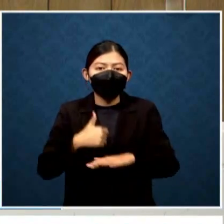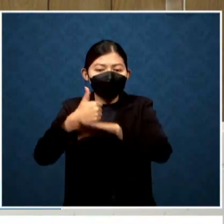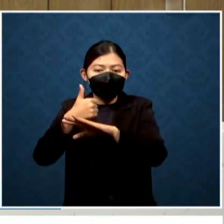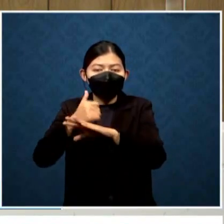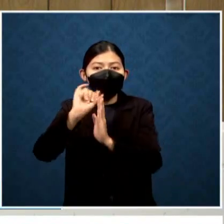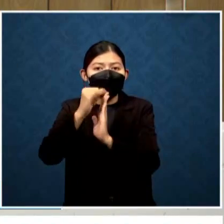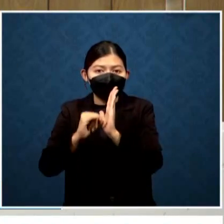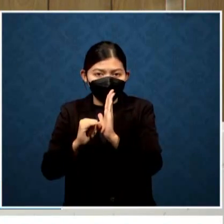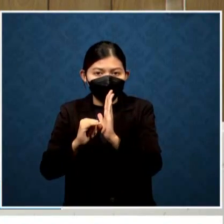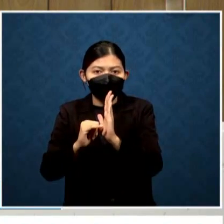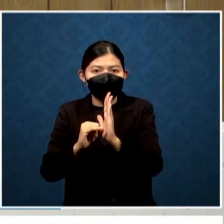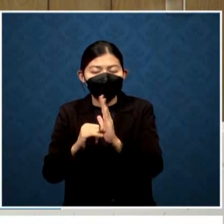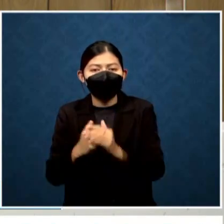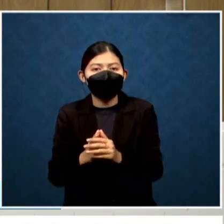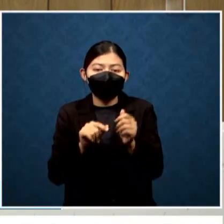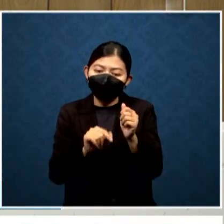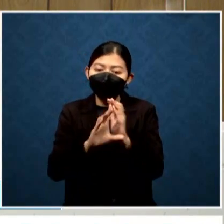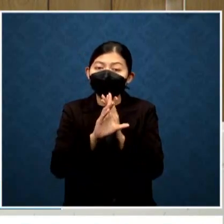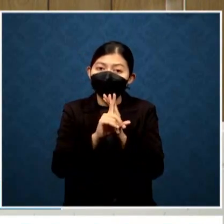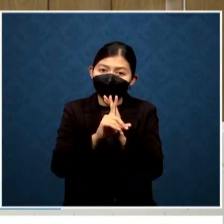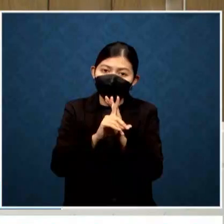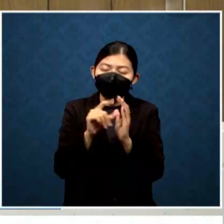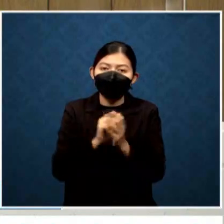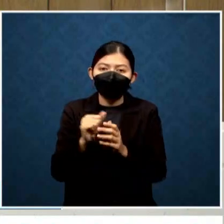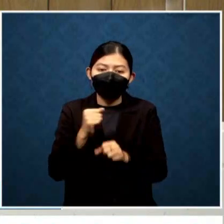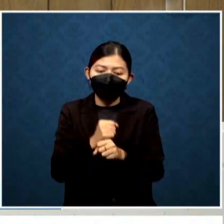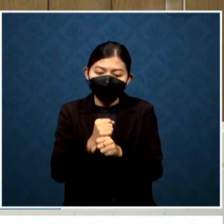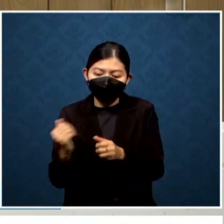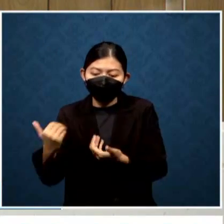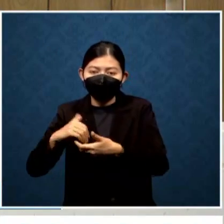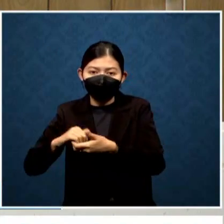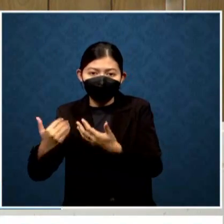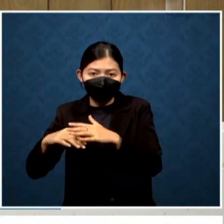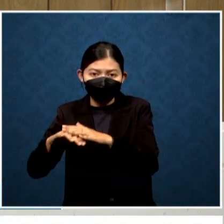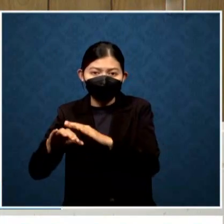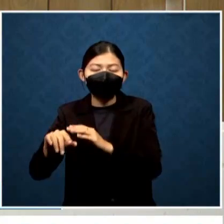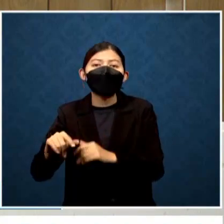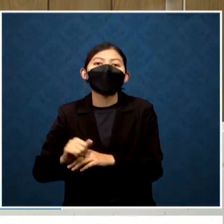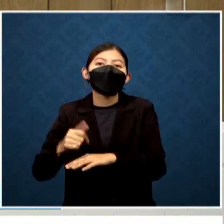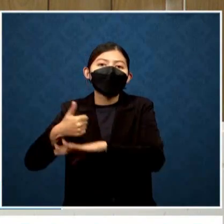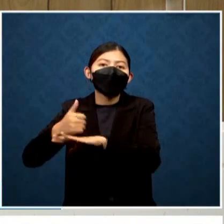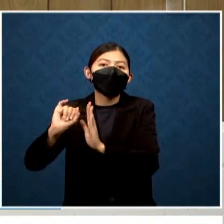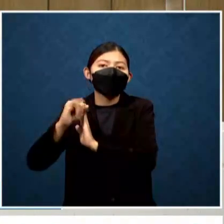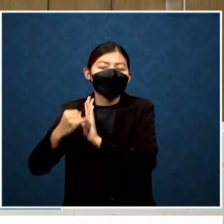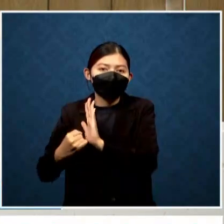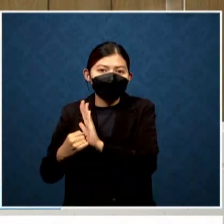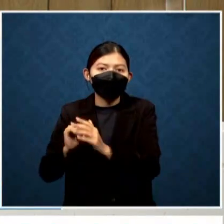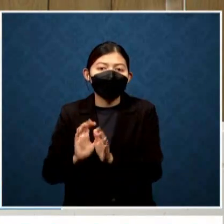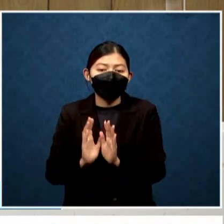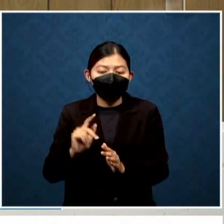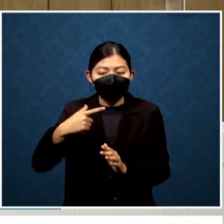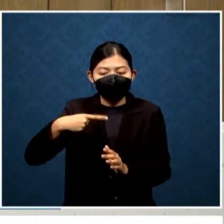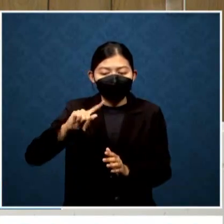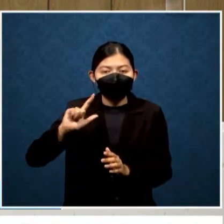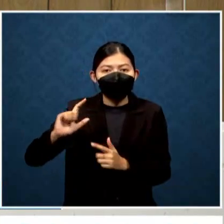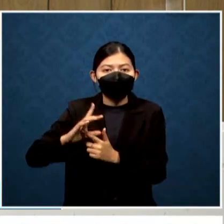นะครับท่านในอำเภอก็จะทำงานร่วมกับท่านผู้ว่าโดยกรมการปกครองกำกับแล้วคนที่ดูแลอยู่คือปลัดจังหวัดท่